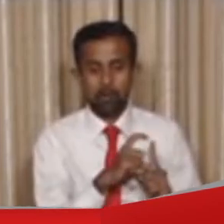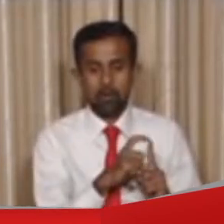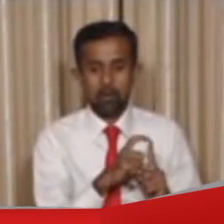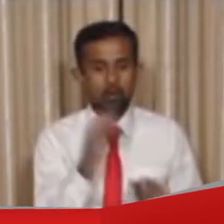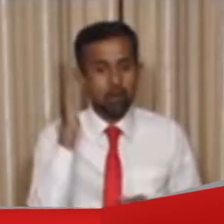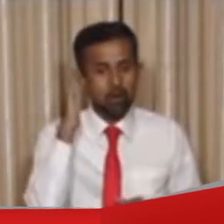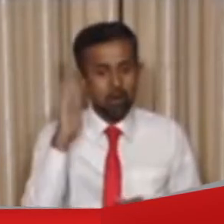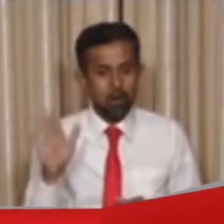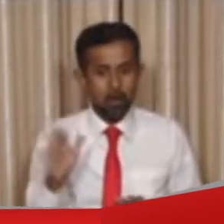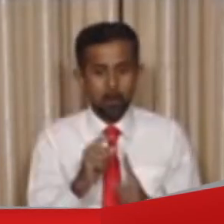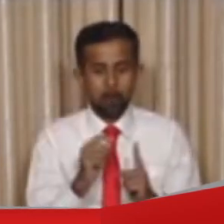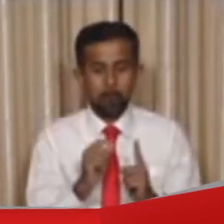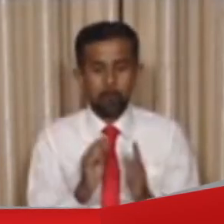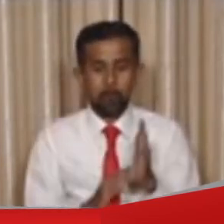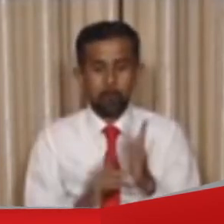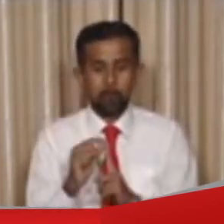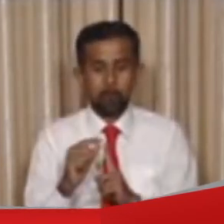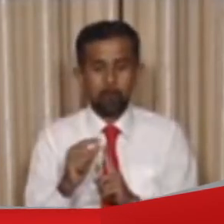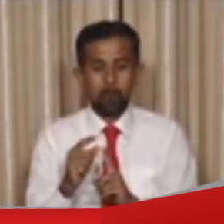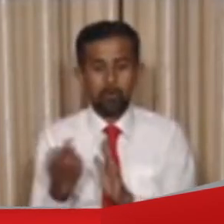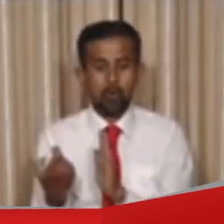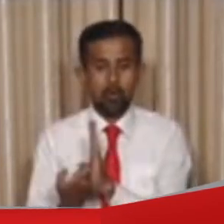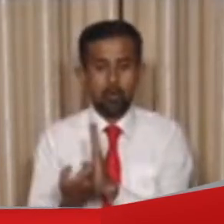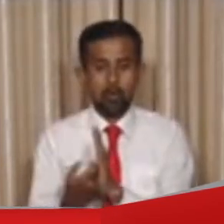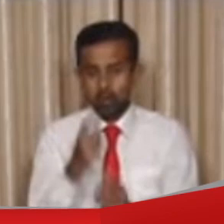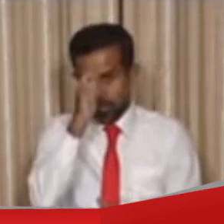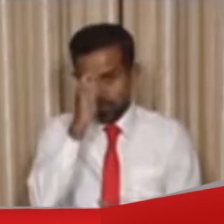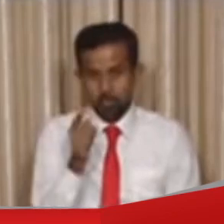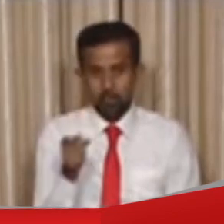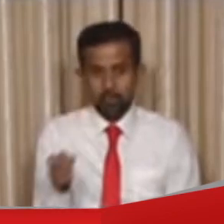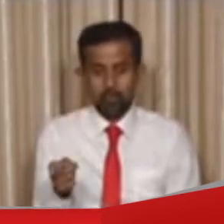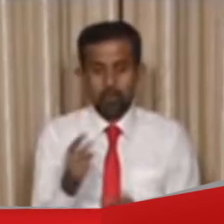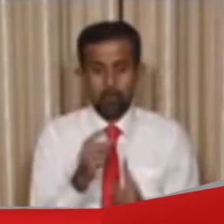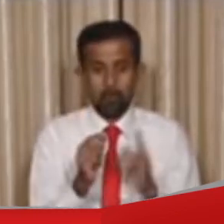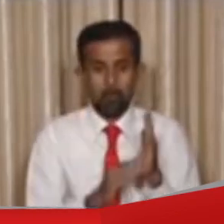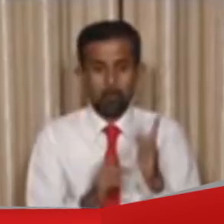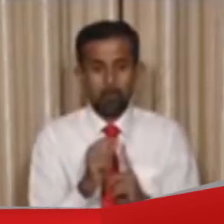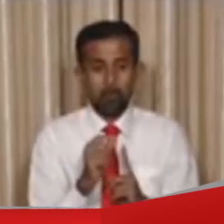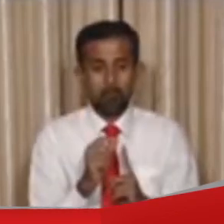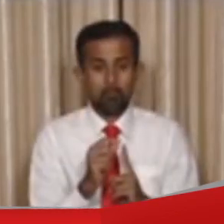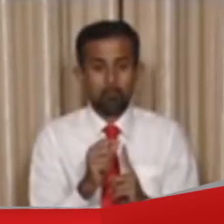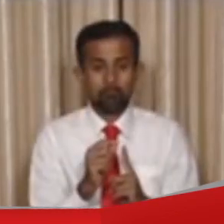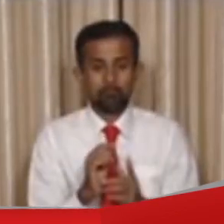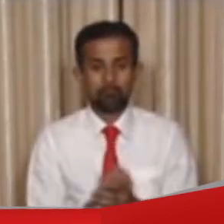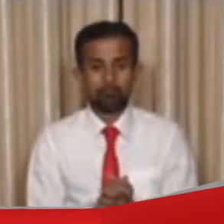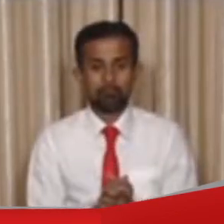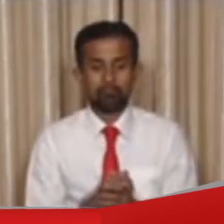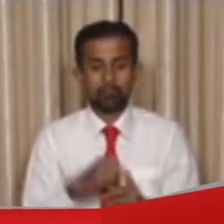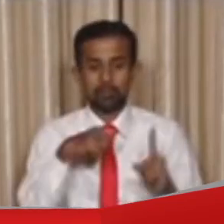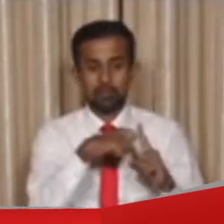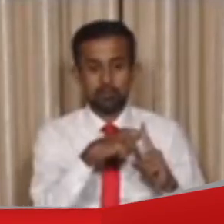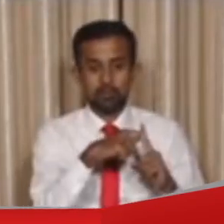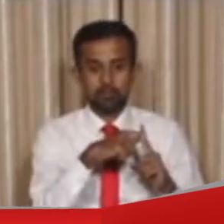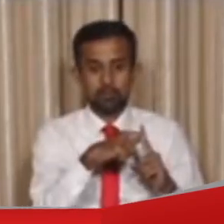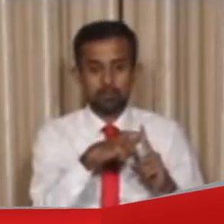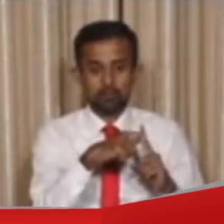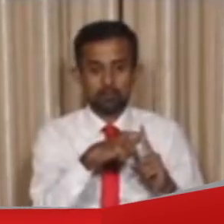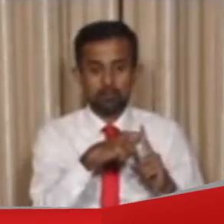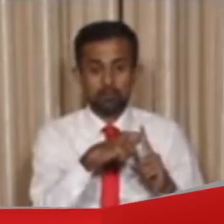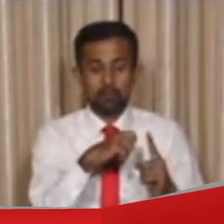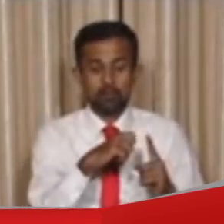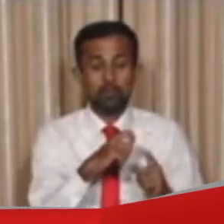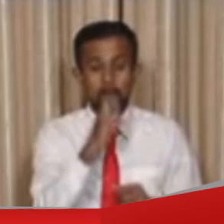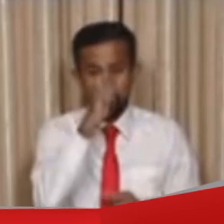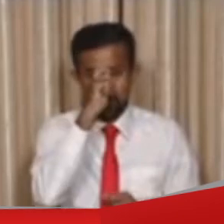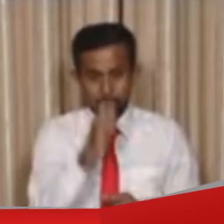මහත්මිය පාර්ලිමේන්තු මන්ත්‍රී garu රෝහණ බණ්ඩාර මහතා සහ පාර්ලිමේන්තු මන්ත්‍රී garu කේ සුයිත් සංජය